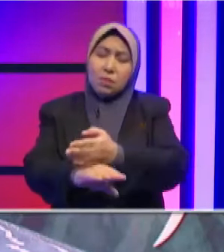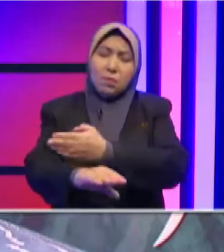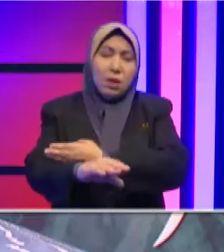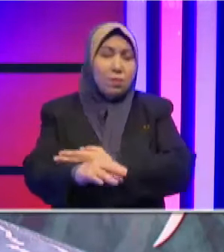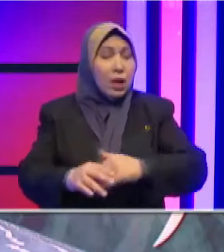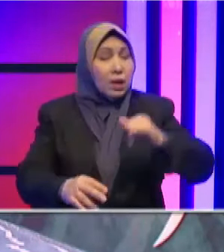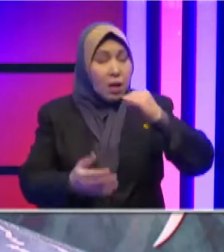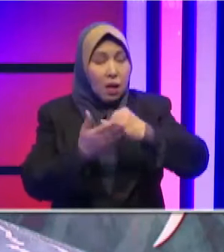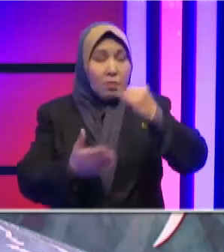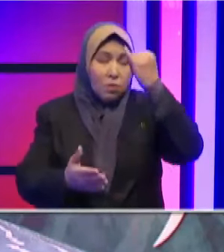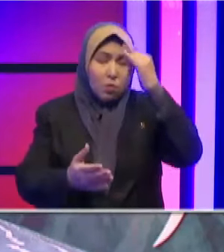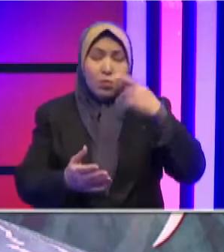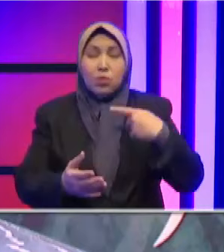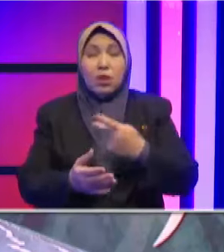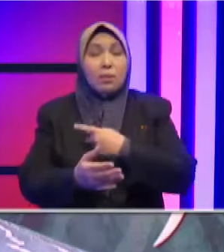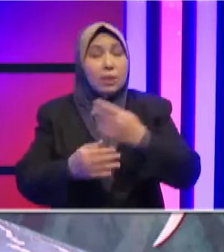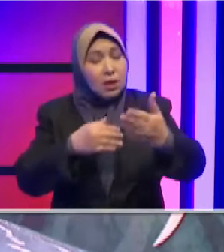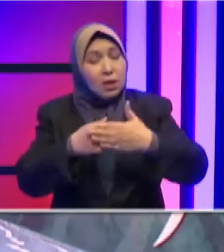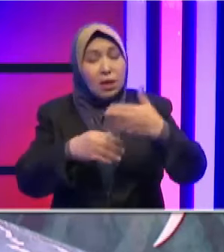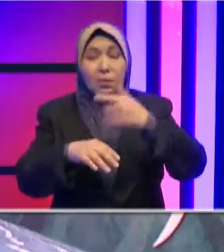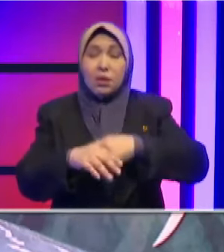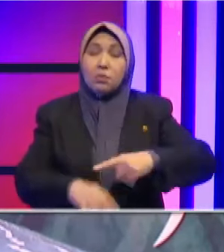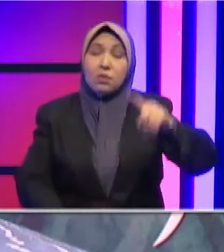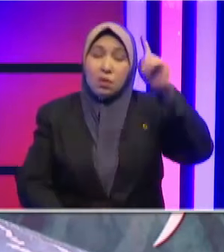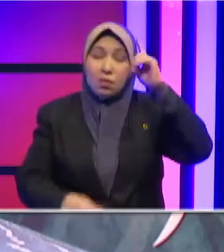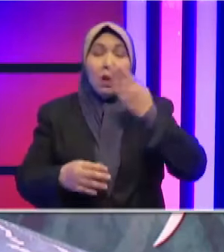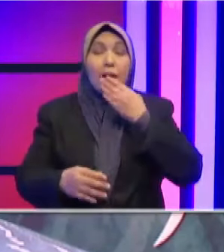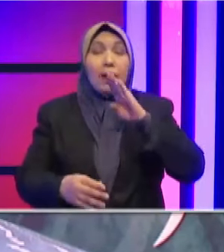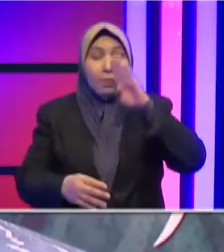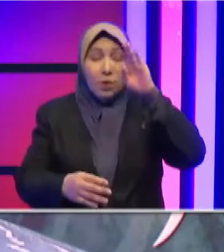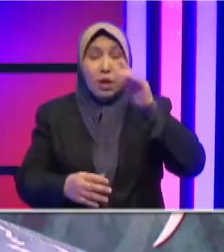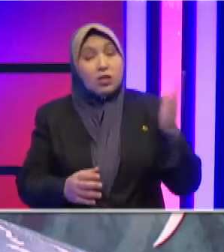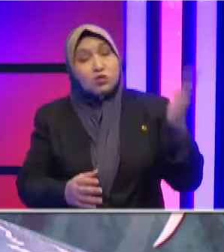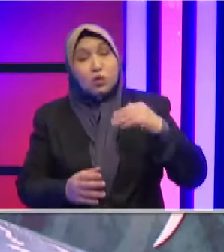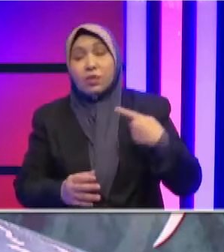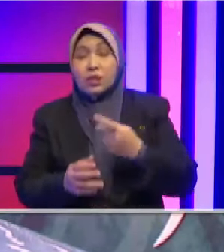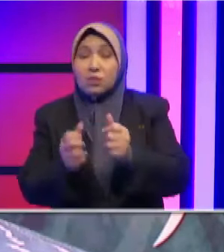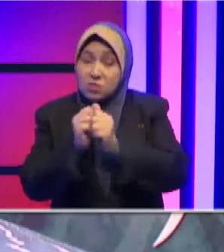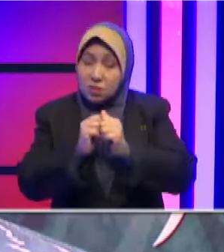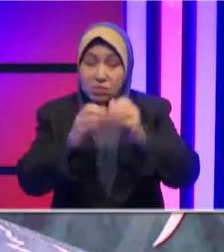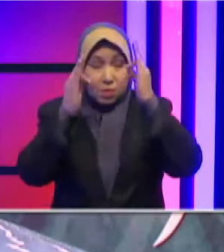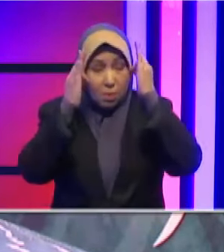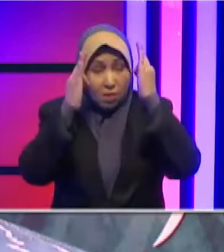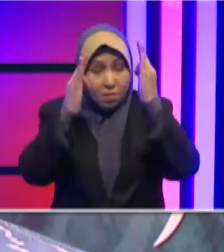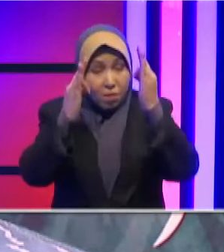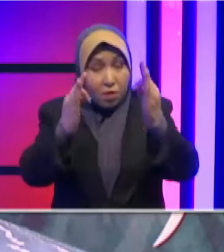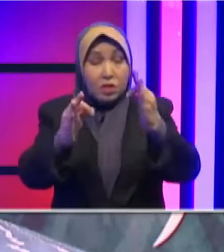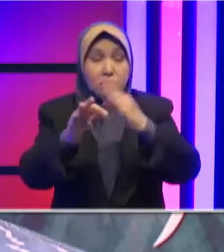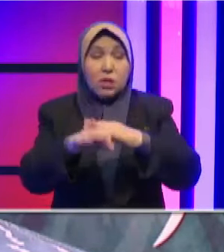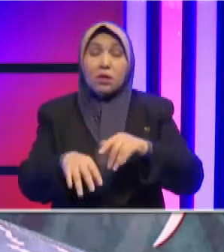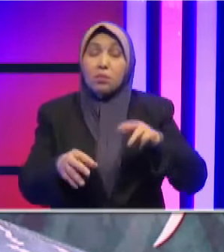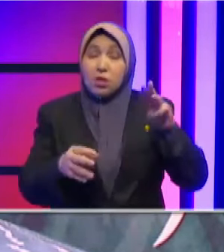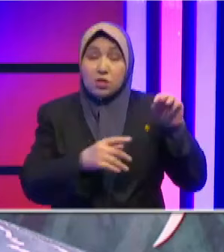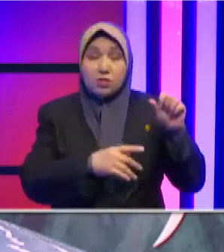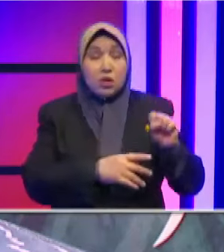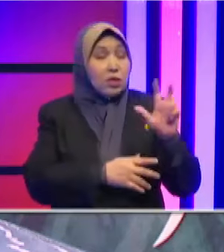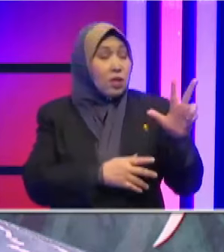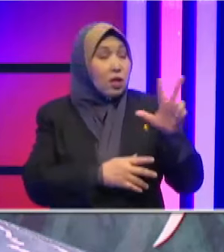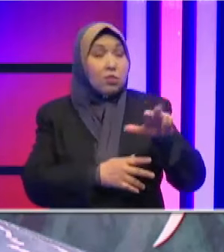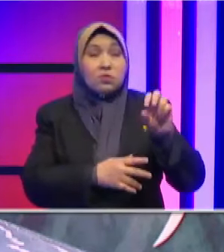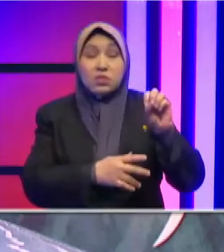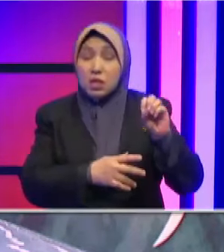Hakim lebih Zidni Ilma Alhamdulilah baik Jom sama-sama kita fokus pada muka surat yang 330